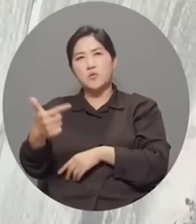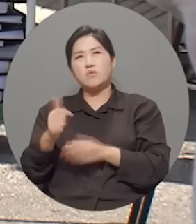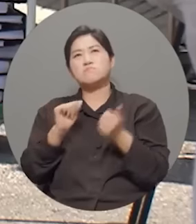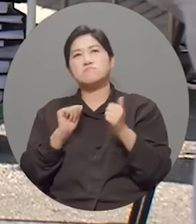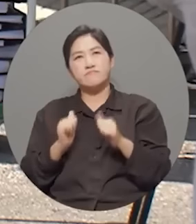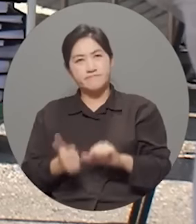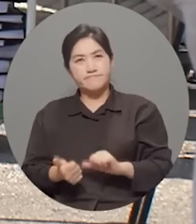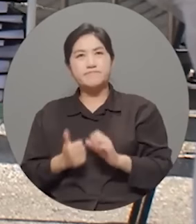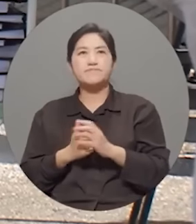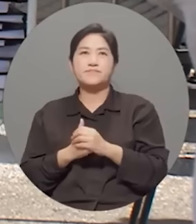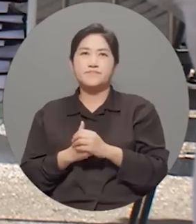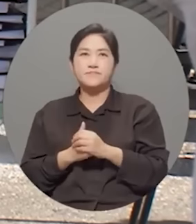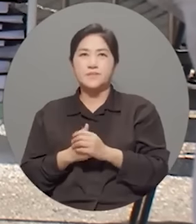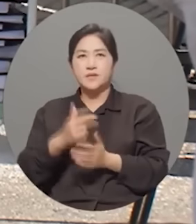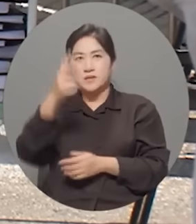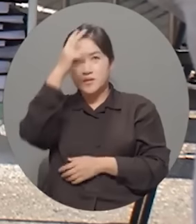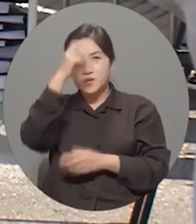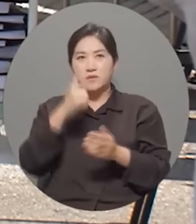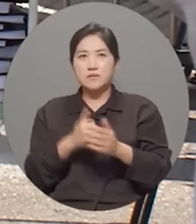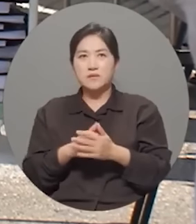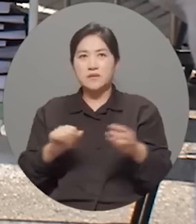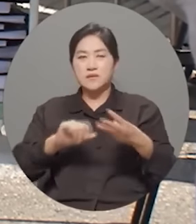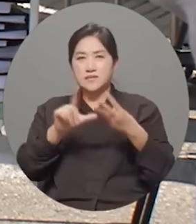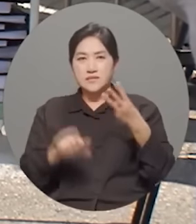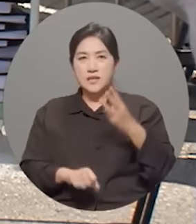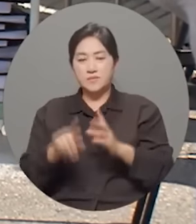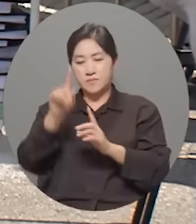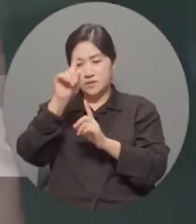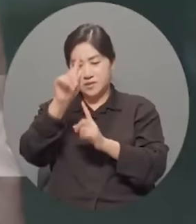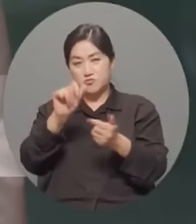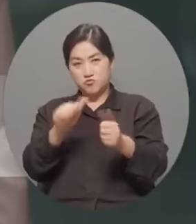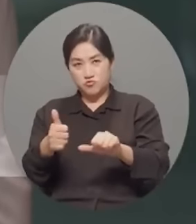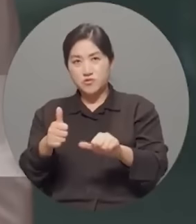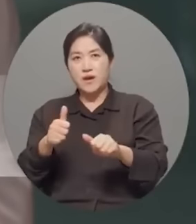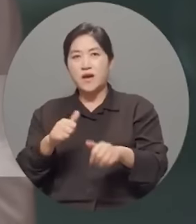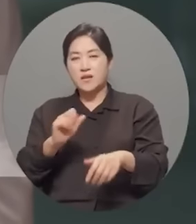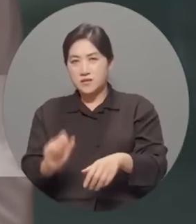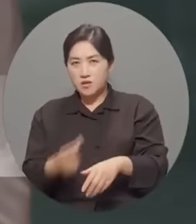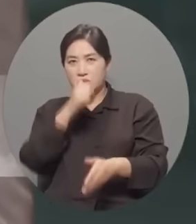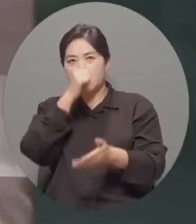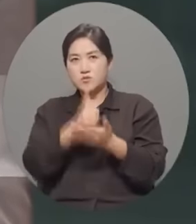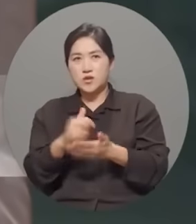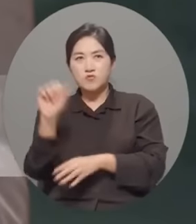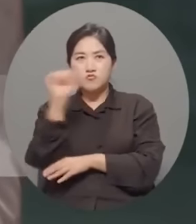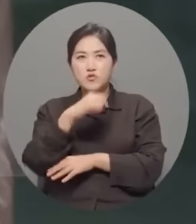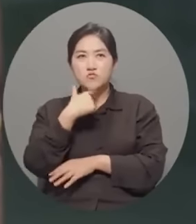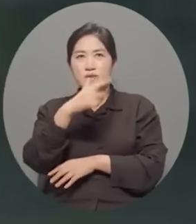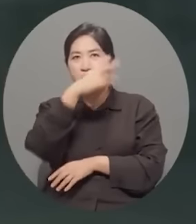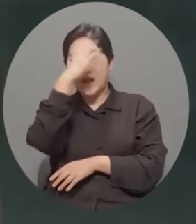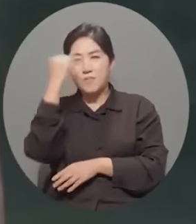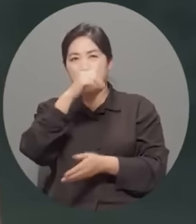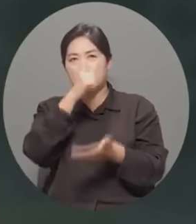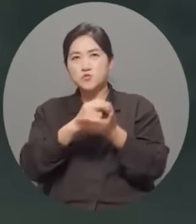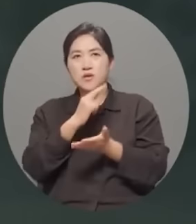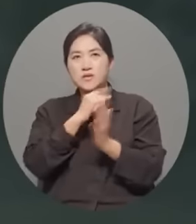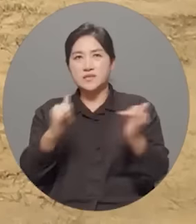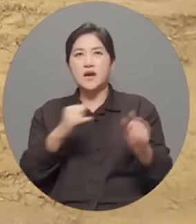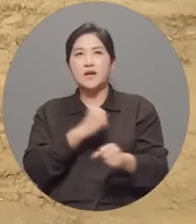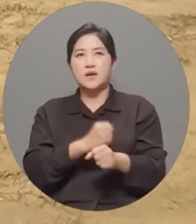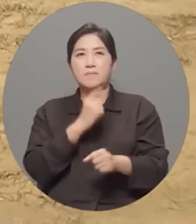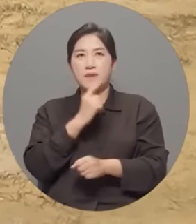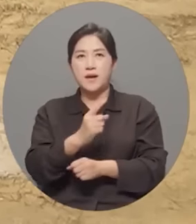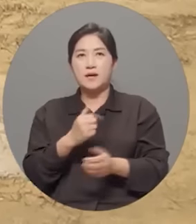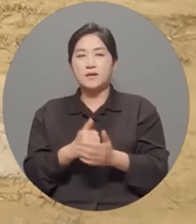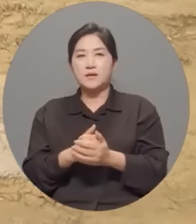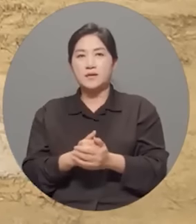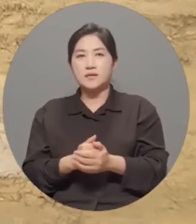숨졌습니다. 경찰은 지난 3월 이 군을 숨지게 한 혐의로 운전을 했던 60대 할머니를 피의자로 입건했습니다.